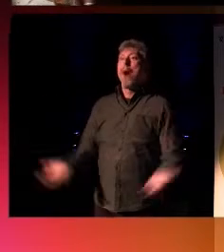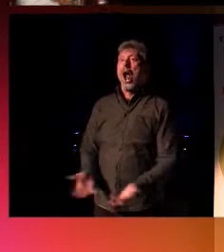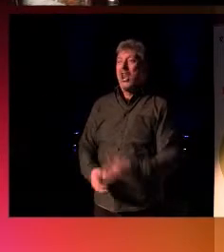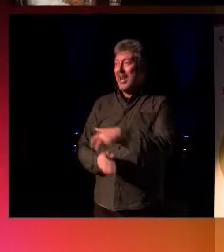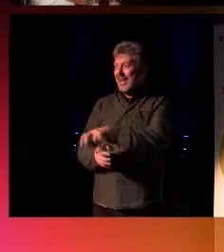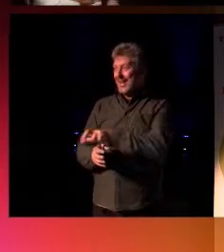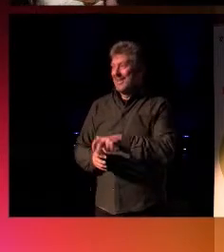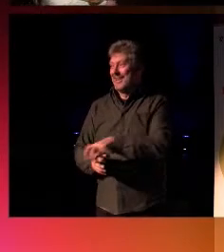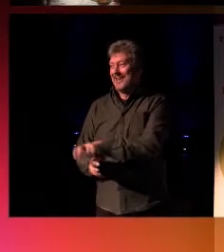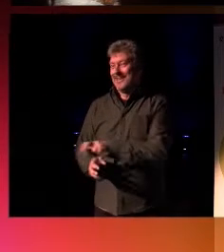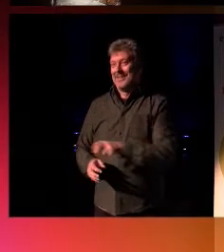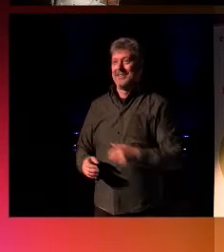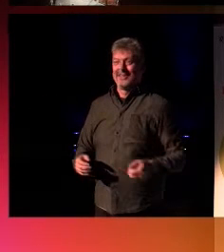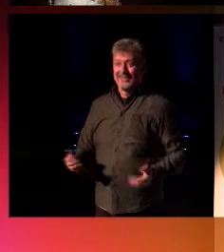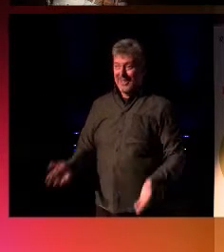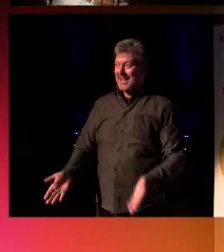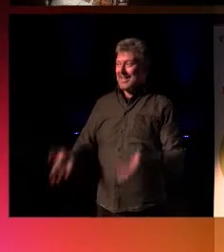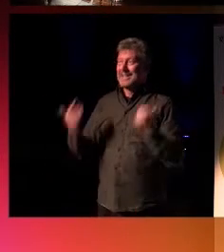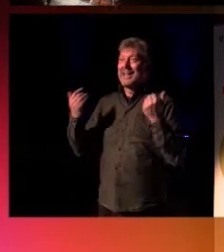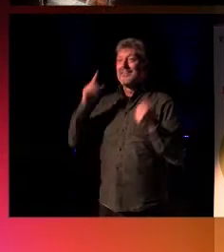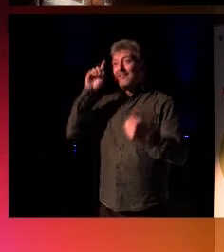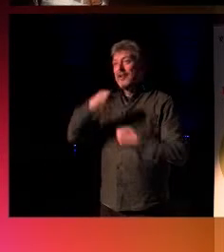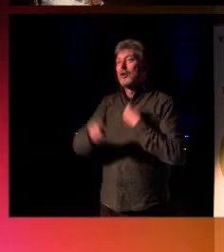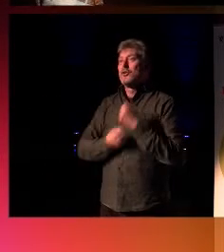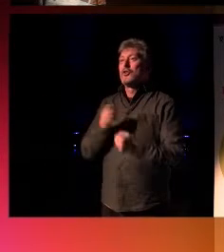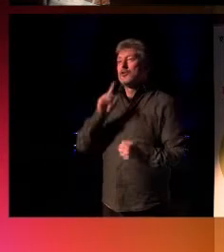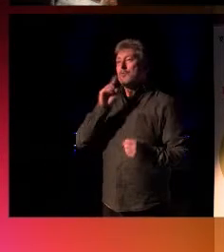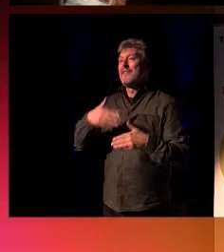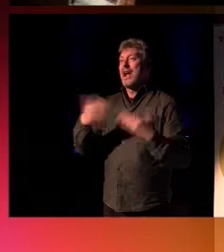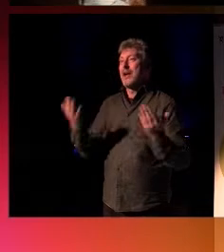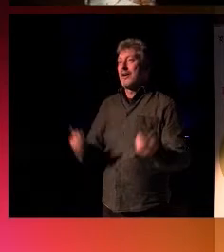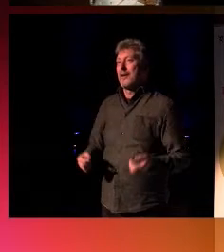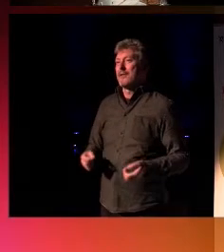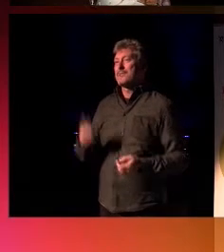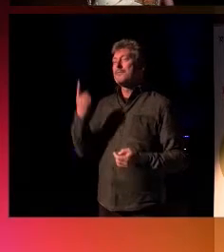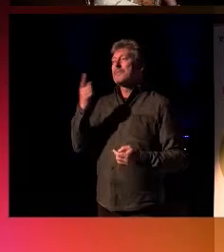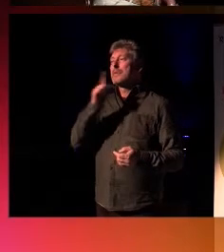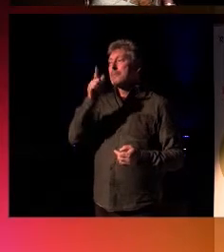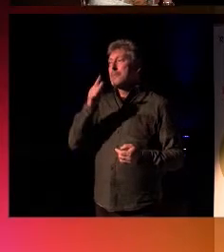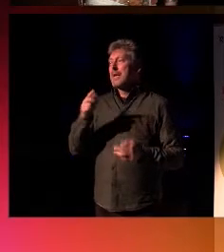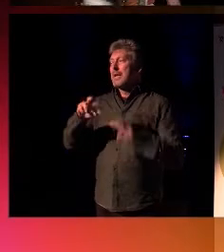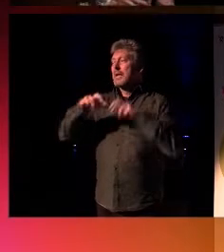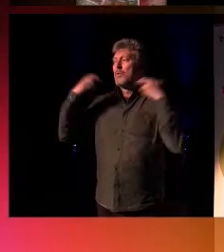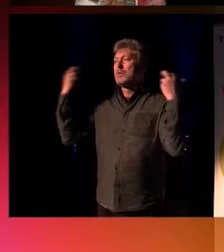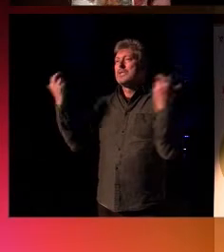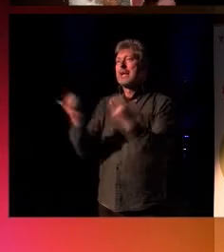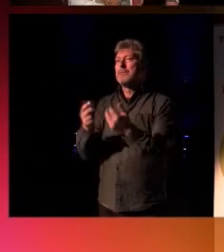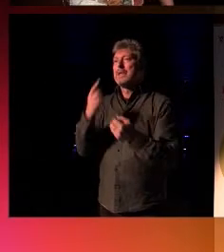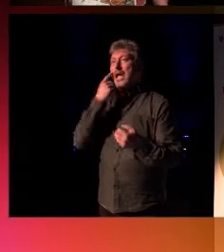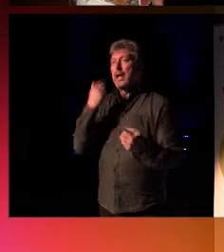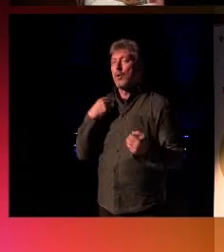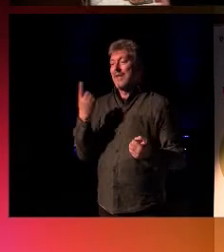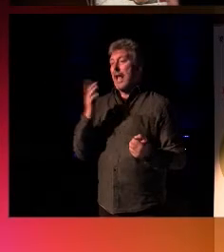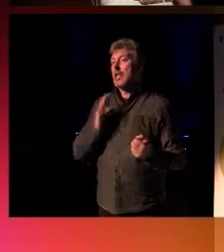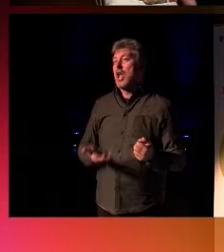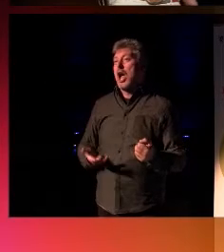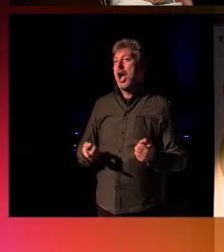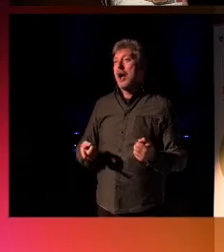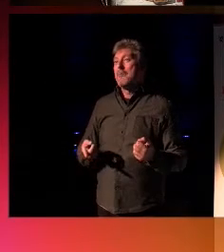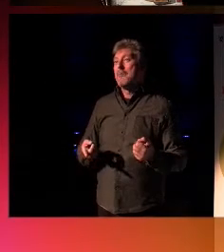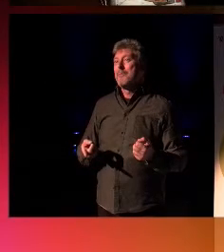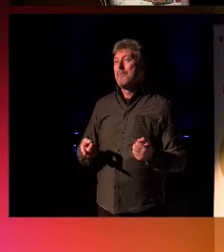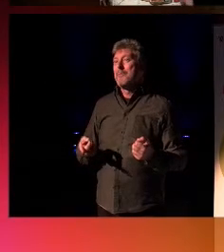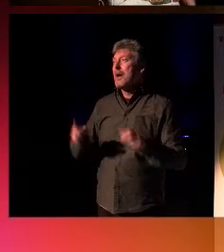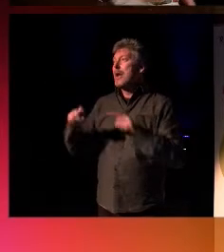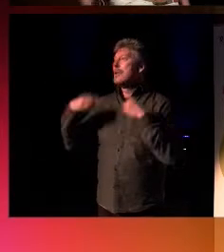jo enkle grep man kan gjøre I hverdagen. På et av mikroseminarene I går så var det en dame I salen. Jeg ser jo ikke